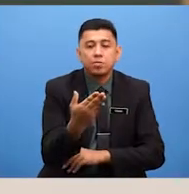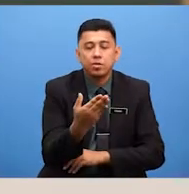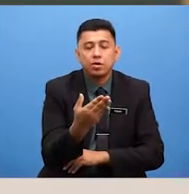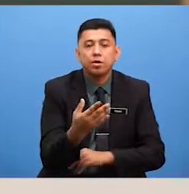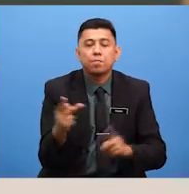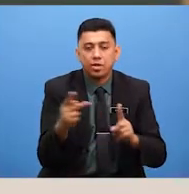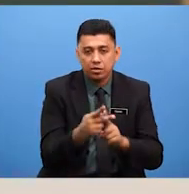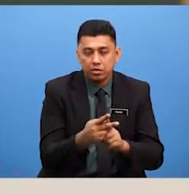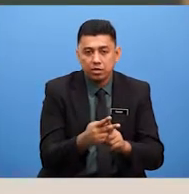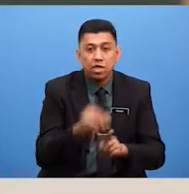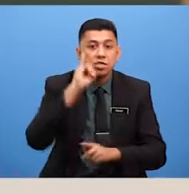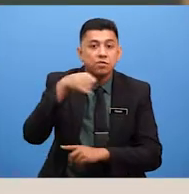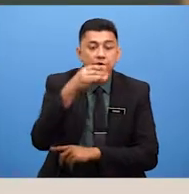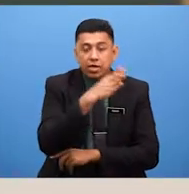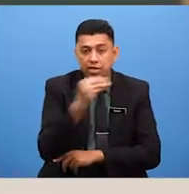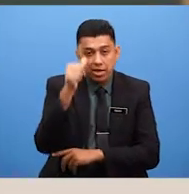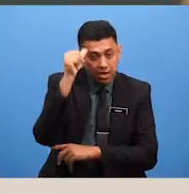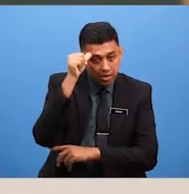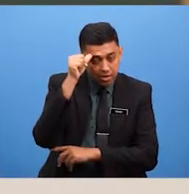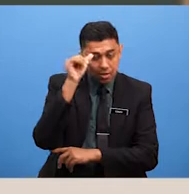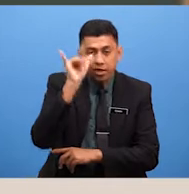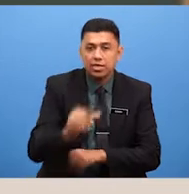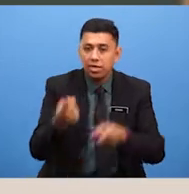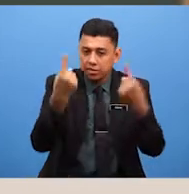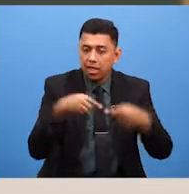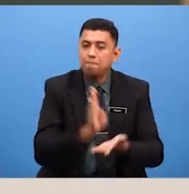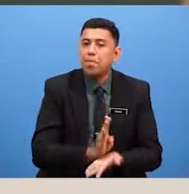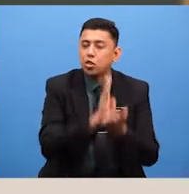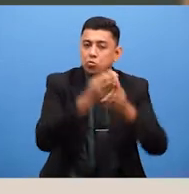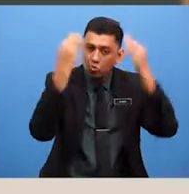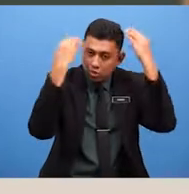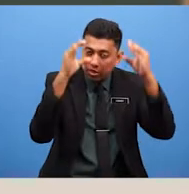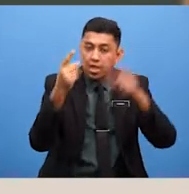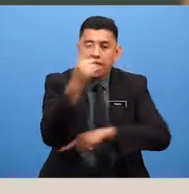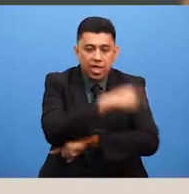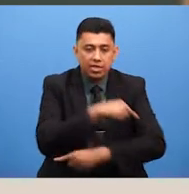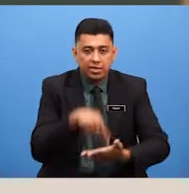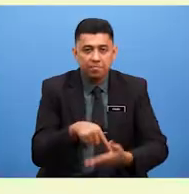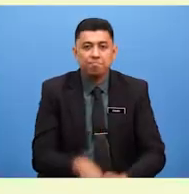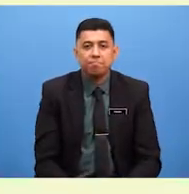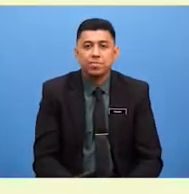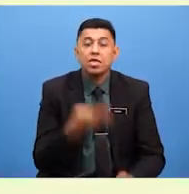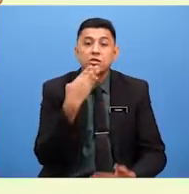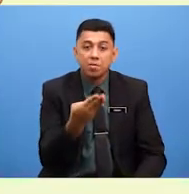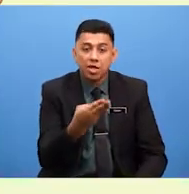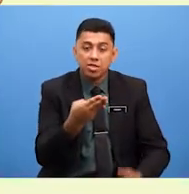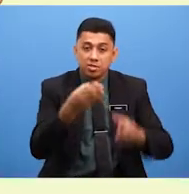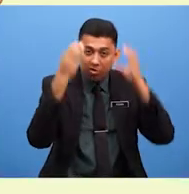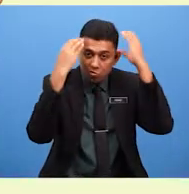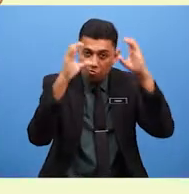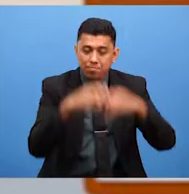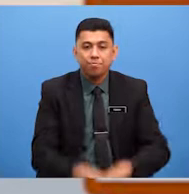cikgu ucapkan kepada Jivika dan Alex yang datang membantu cikgu hari ini. Terima kasih